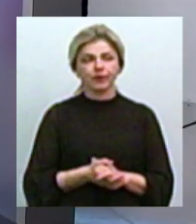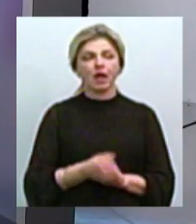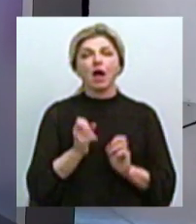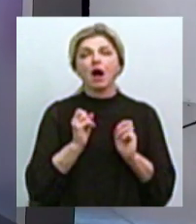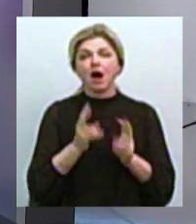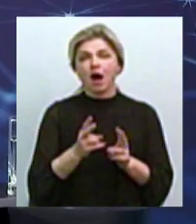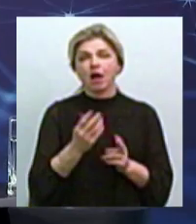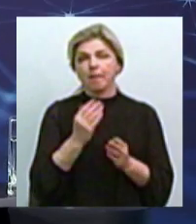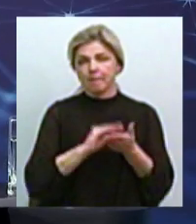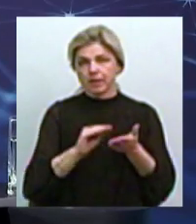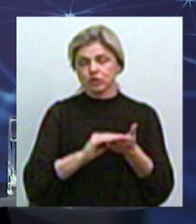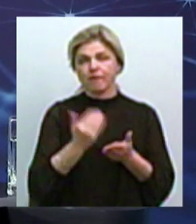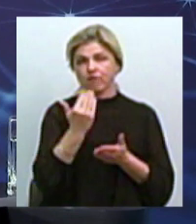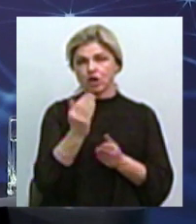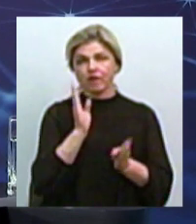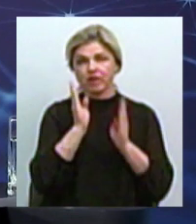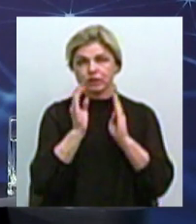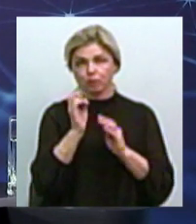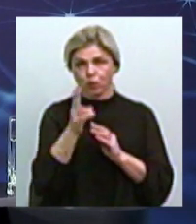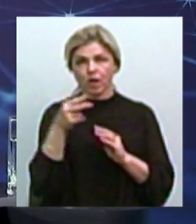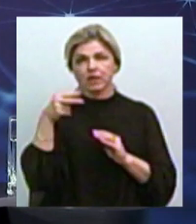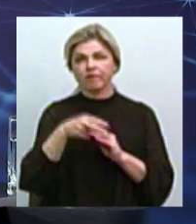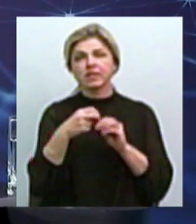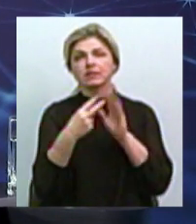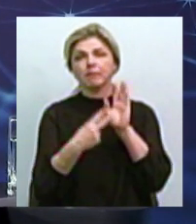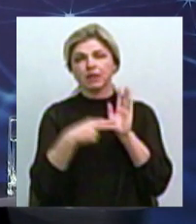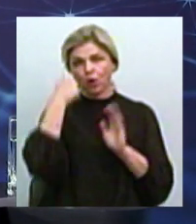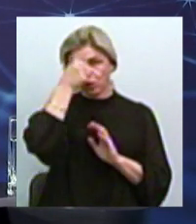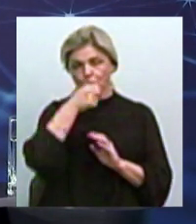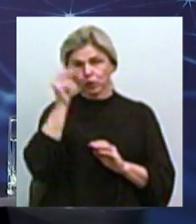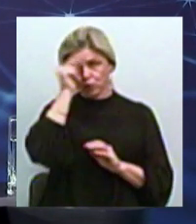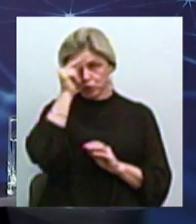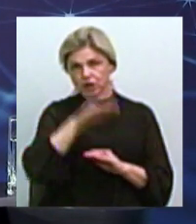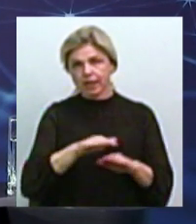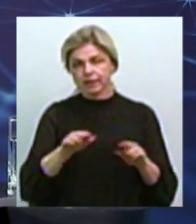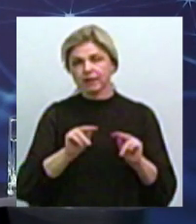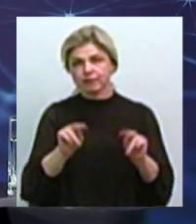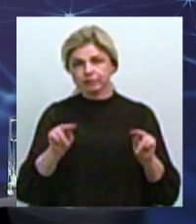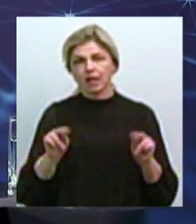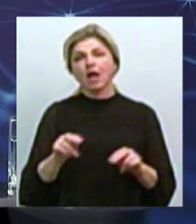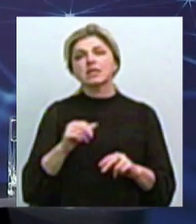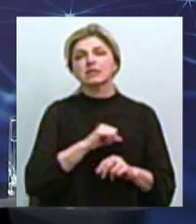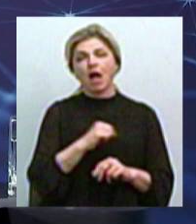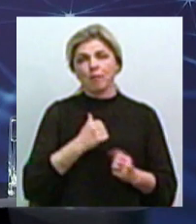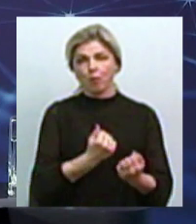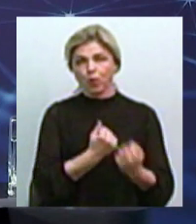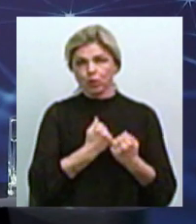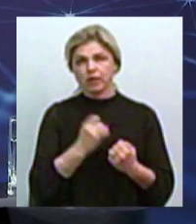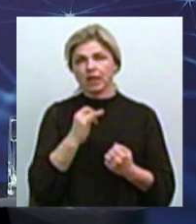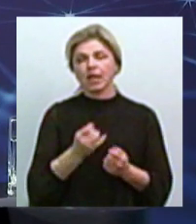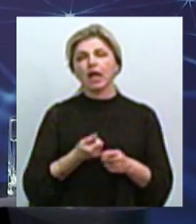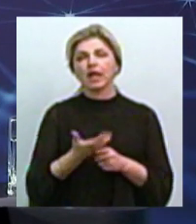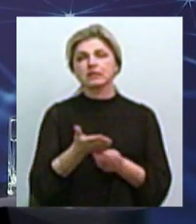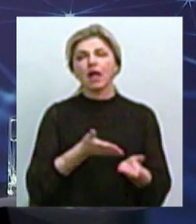вашого проєкту у Фейсбук, у 2017 році дітей вчили самообороні. Зараз кількість напрямків для розвитку